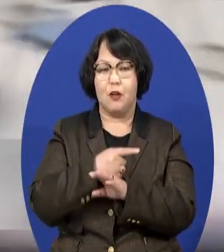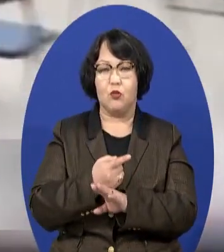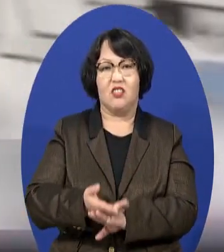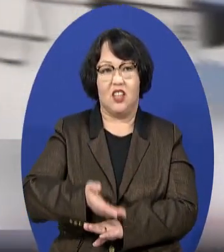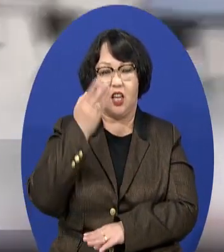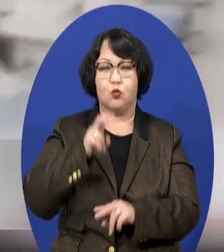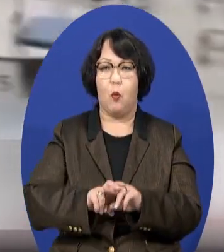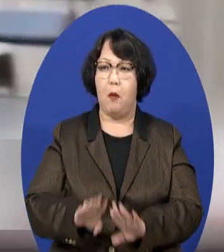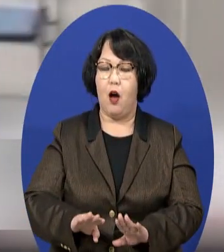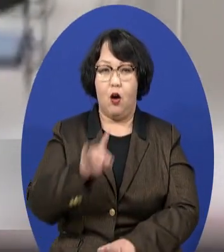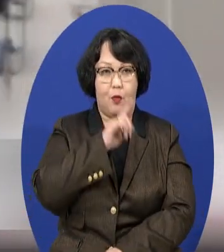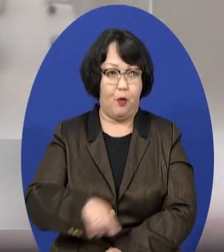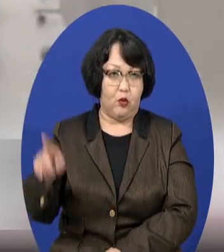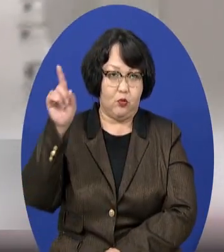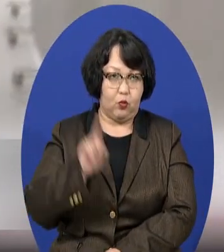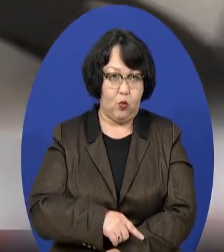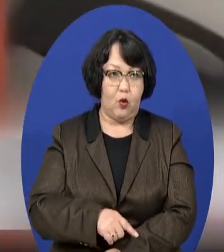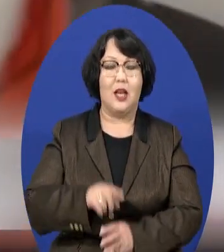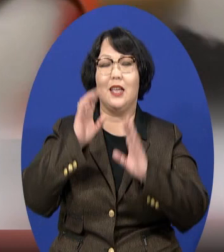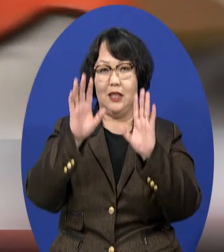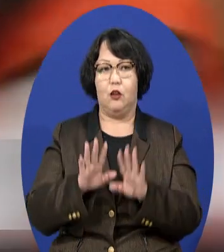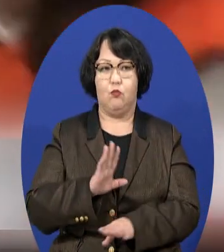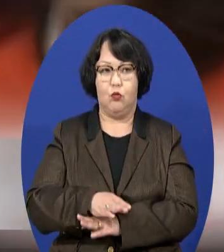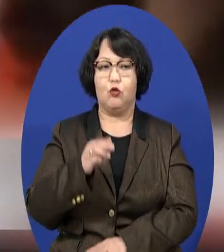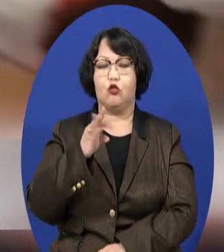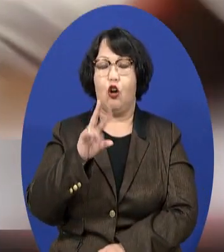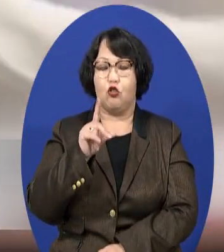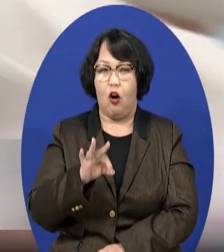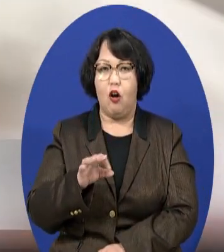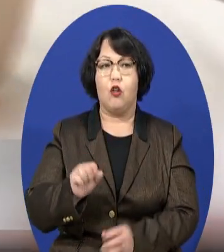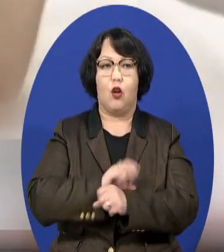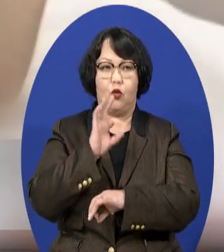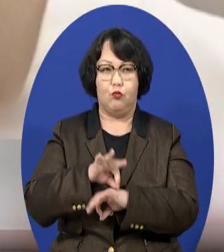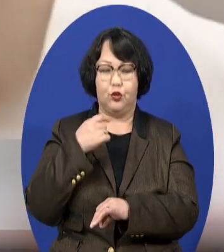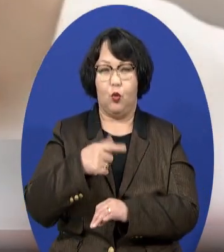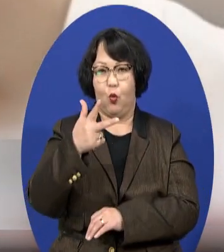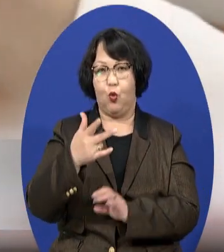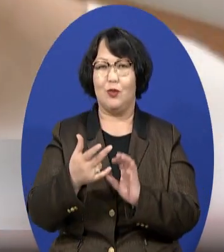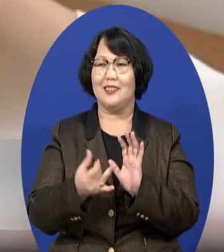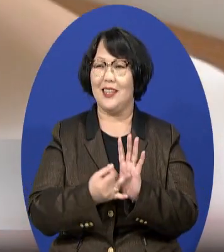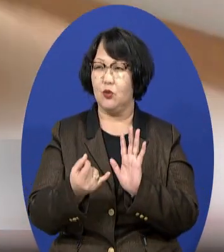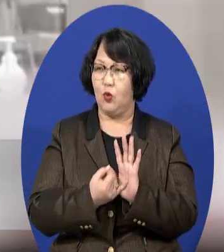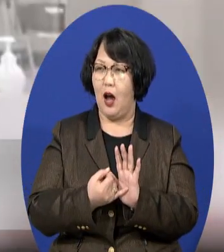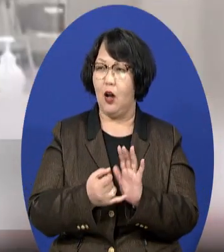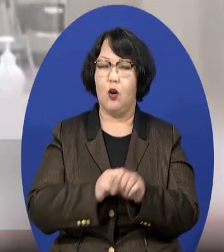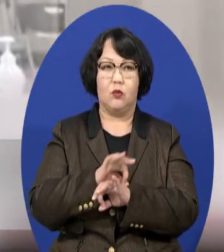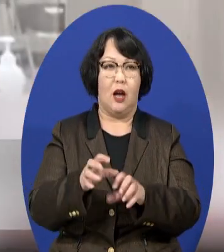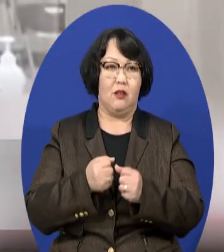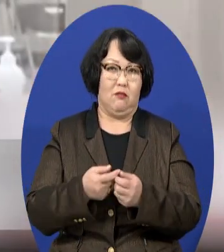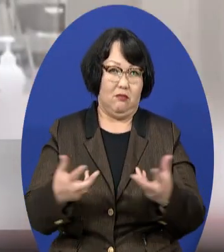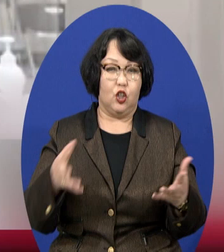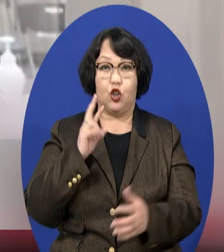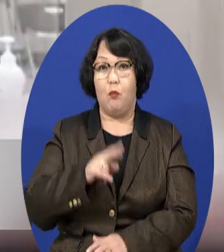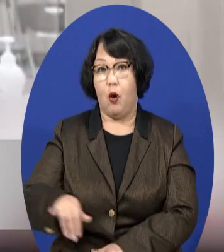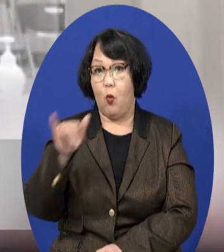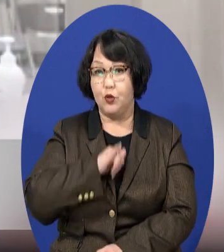хугацаагаар сууж болохгүй юм. Нямгарагт Токиод коронавирусны 376 халдварын тохиолдол бүртгэгдсэн юм. Харин энэ өдөр Япон